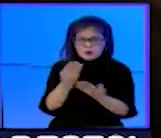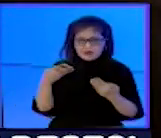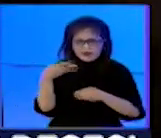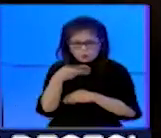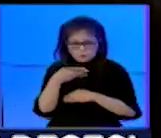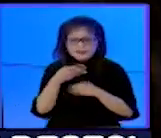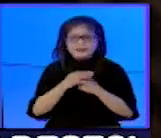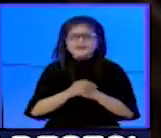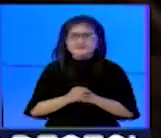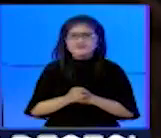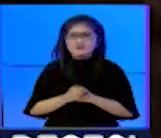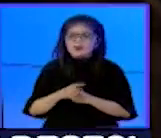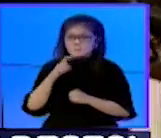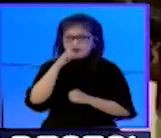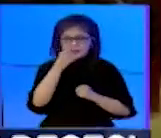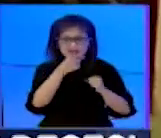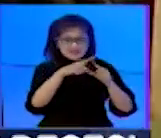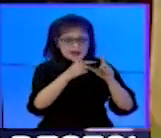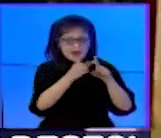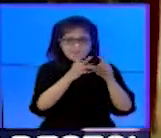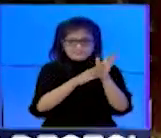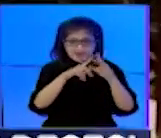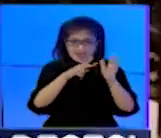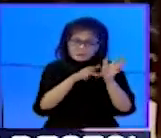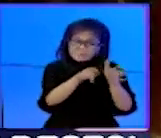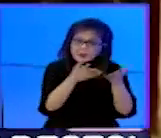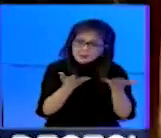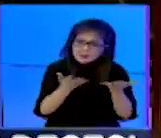Bang Ramadan, ini gimana sehari-hari? Udah stabil belum ekonomi?